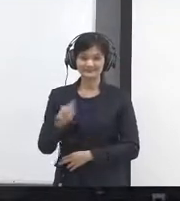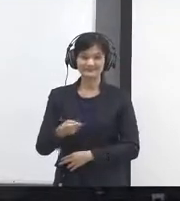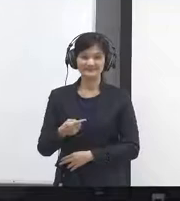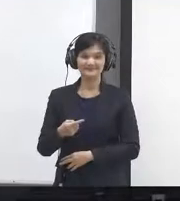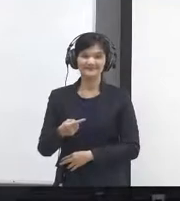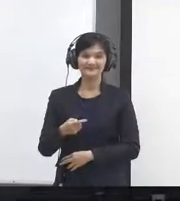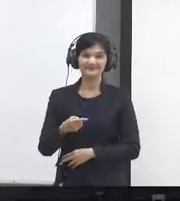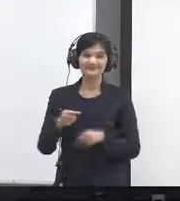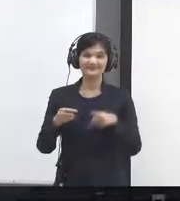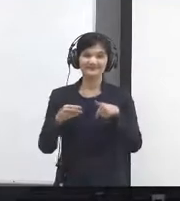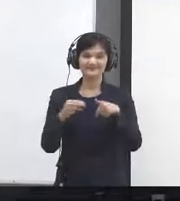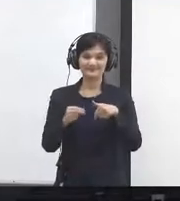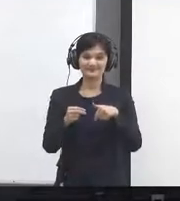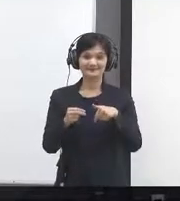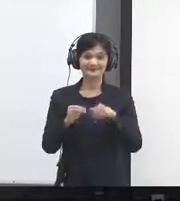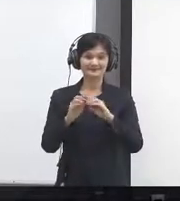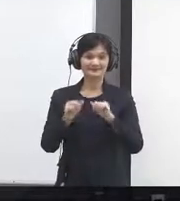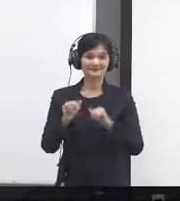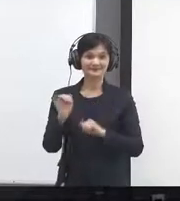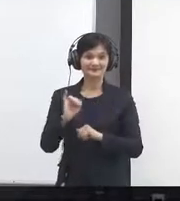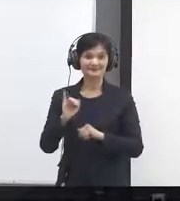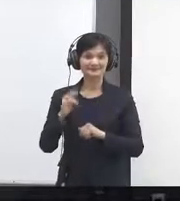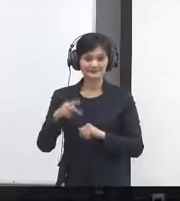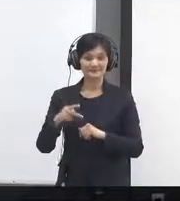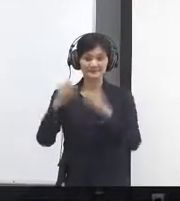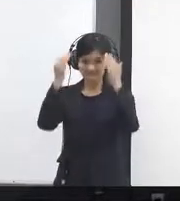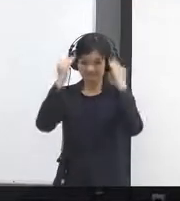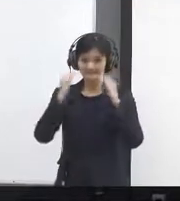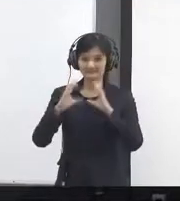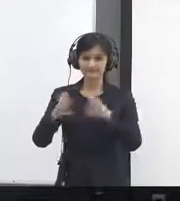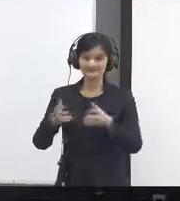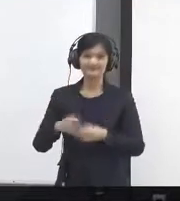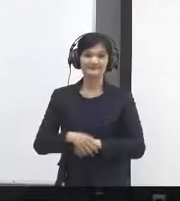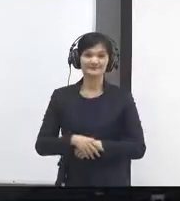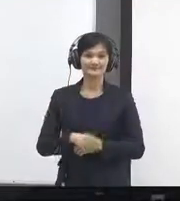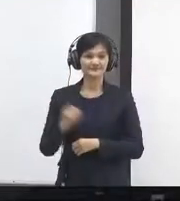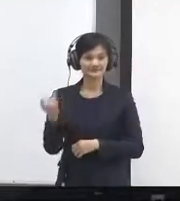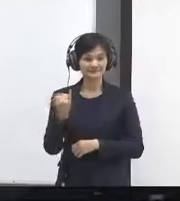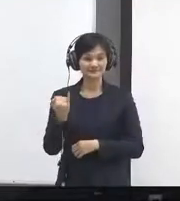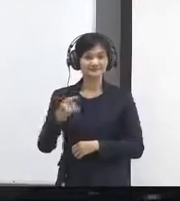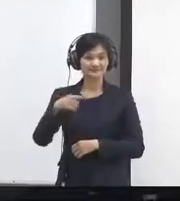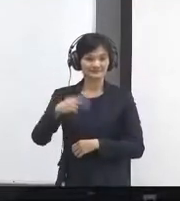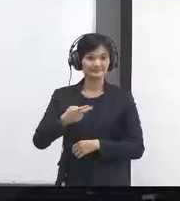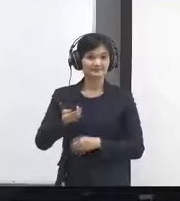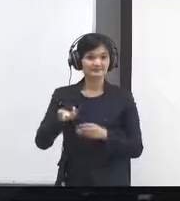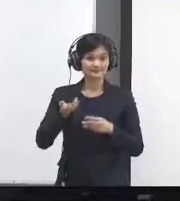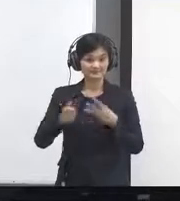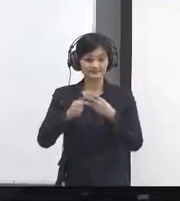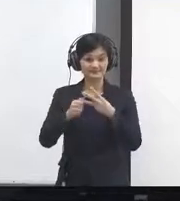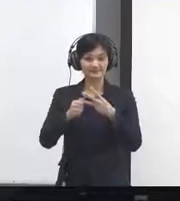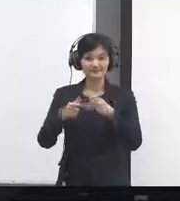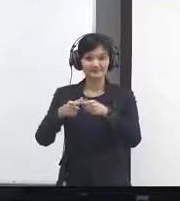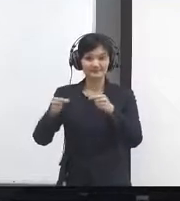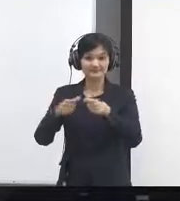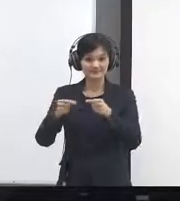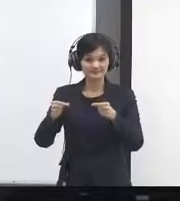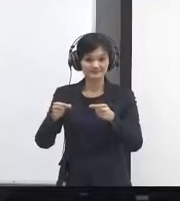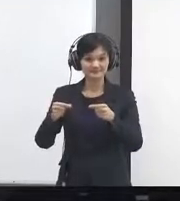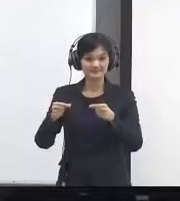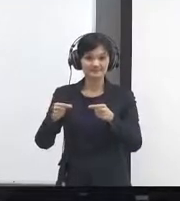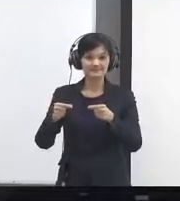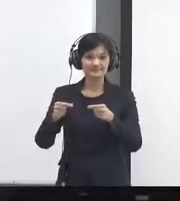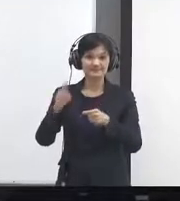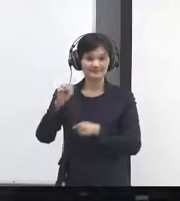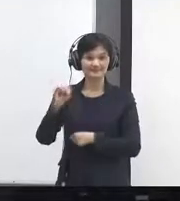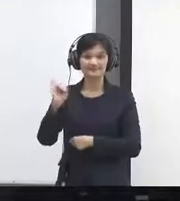以及就是韩国的 Party 的 Me， 还有就是刚才也有登场的那个日本 Call for Japan 的 Mami